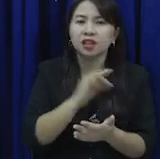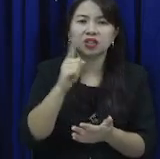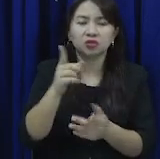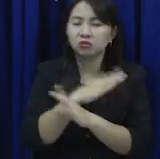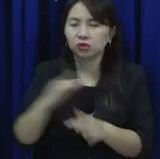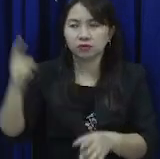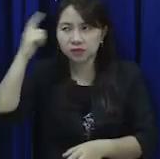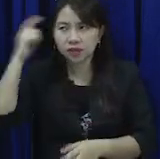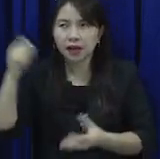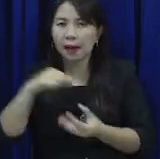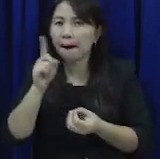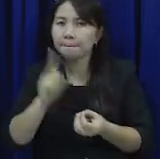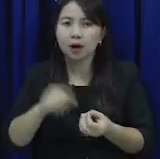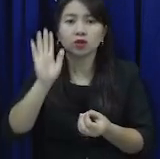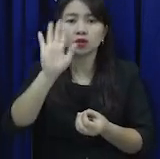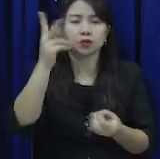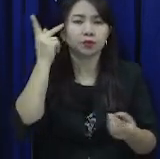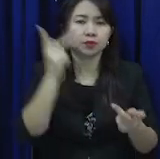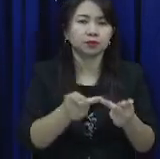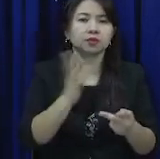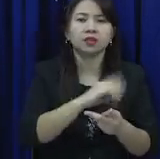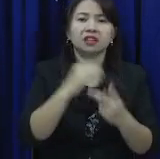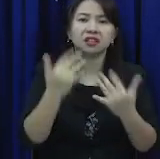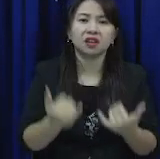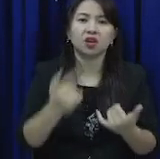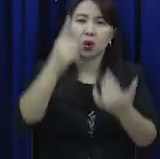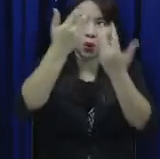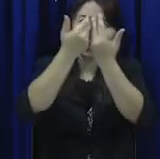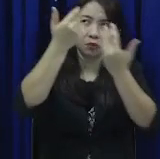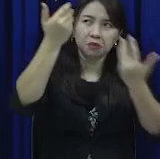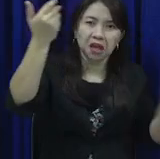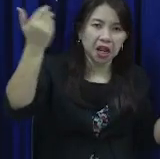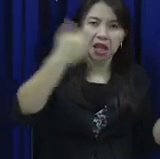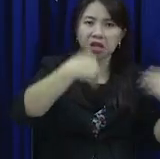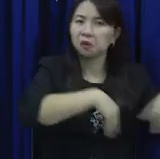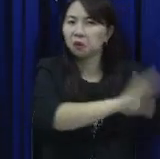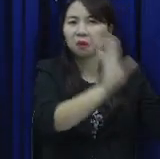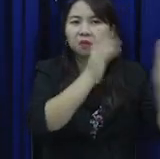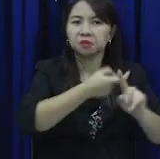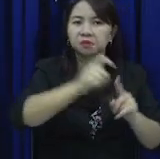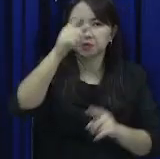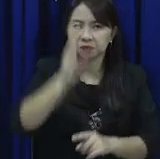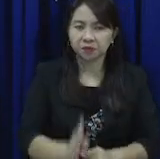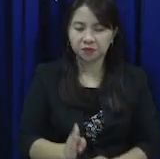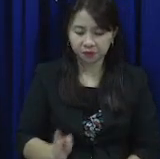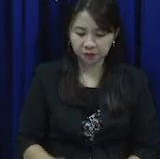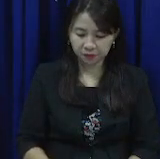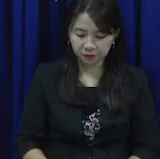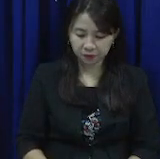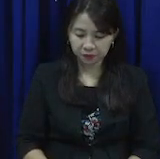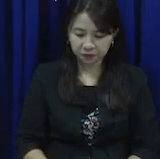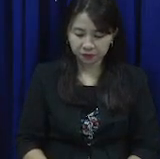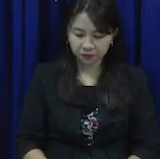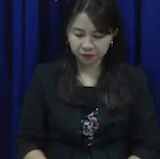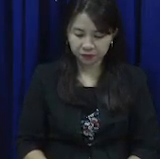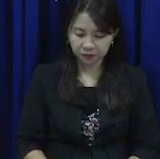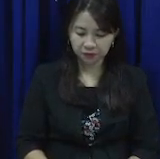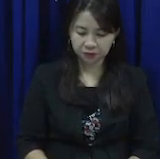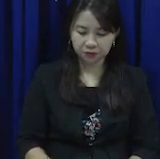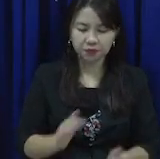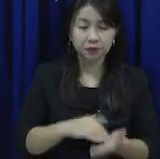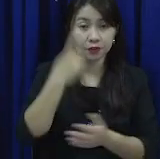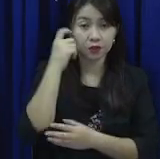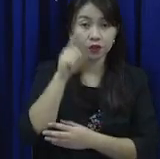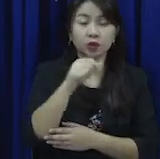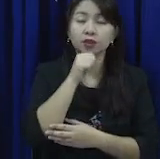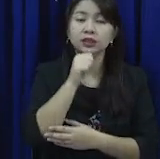napamahal ka ngayon doon napalayo ka ngayon sa Diyos Amen you see now kaya ko sinasabi sa inyo para hindi ka mapalayo sa